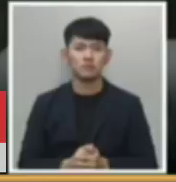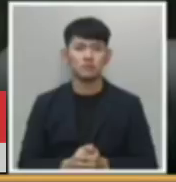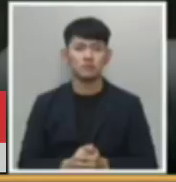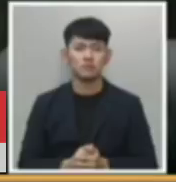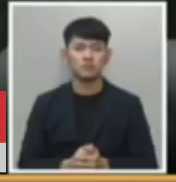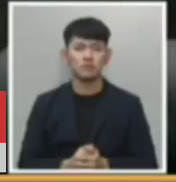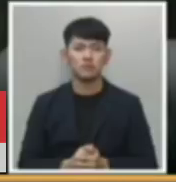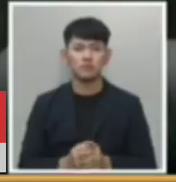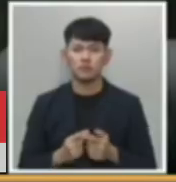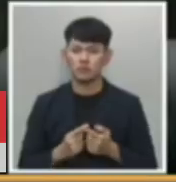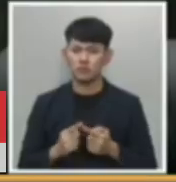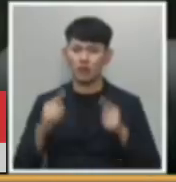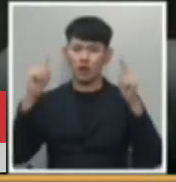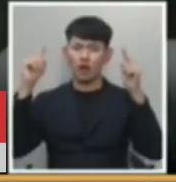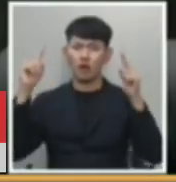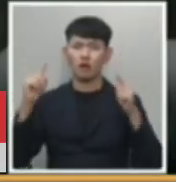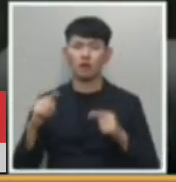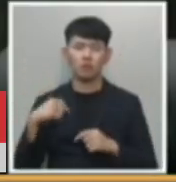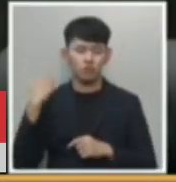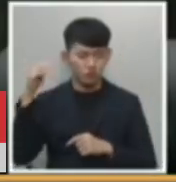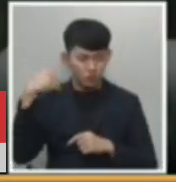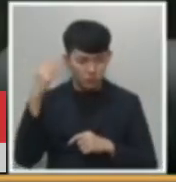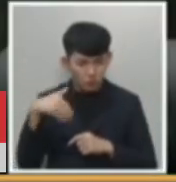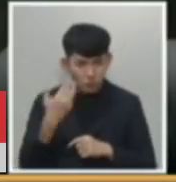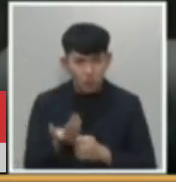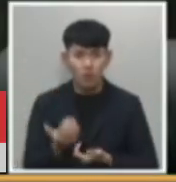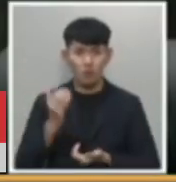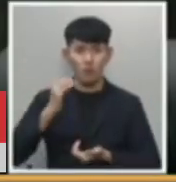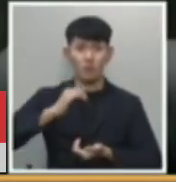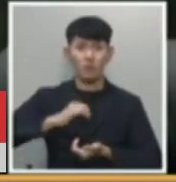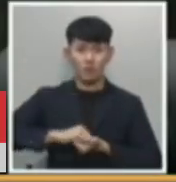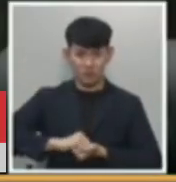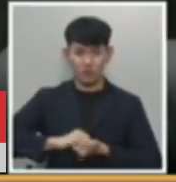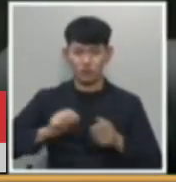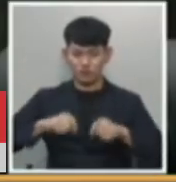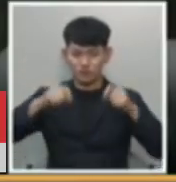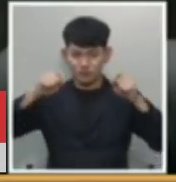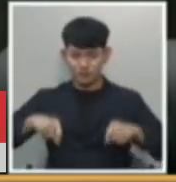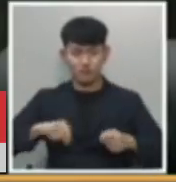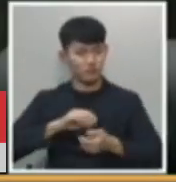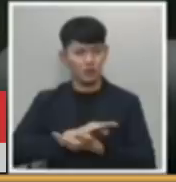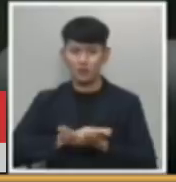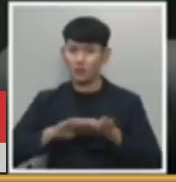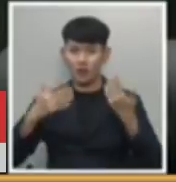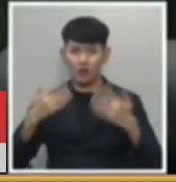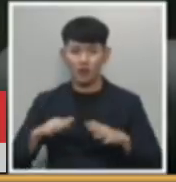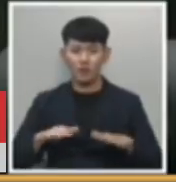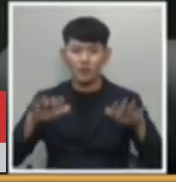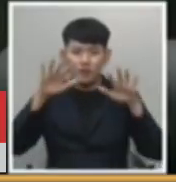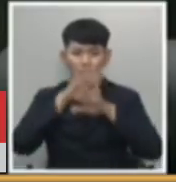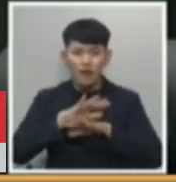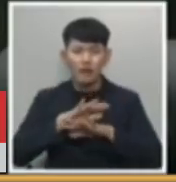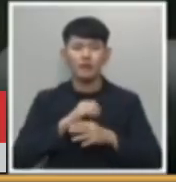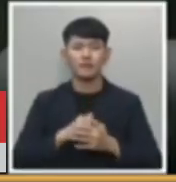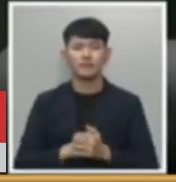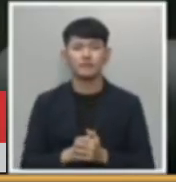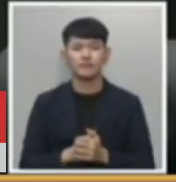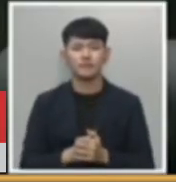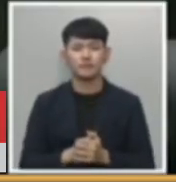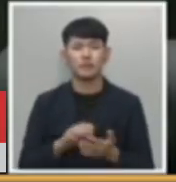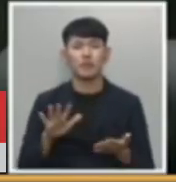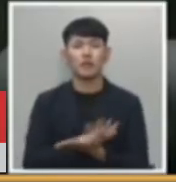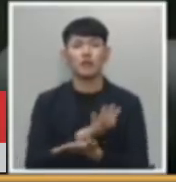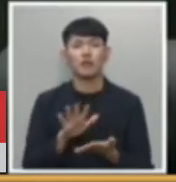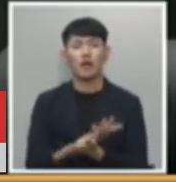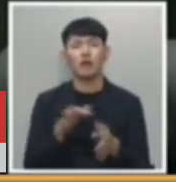ปรากฏว่าต่อมาครับ MOU นะครับที่ได้ลงนามไปเนี่ยมันก็เหมือนกระดาษ